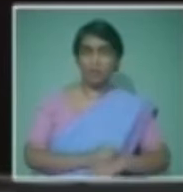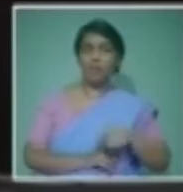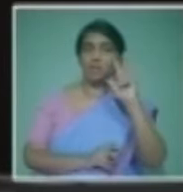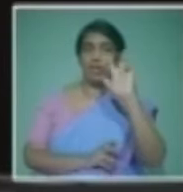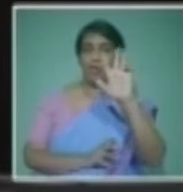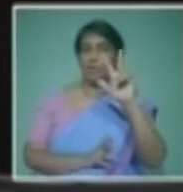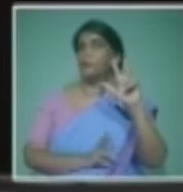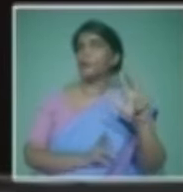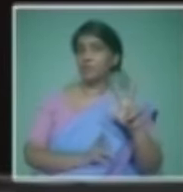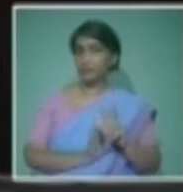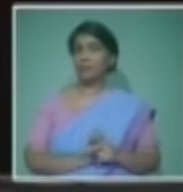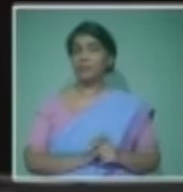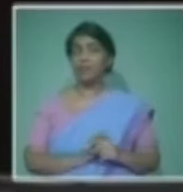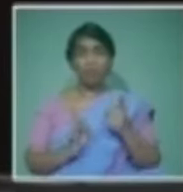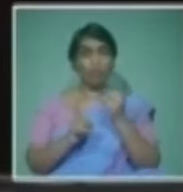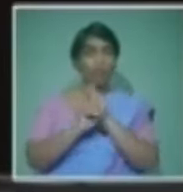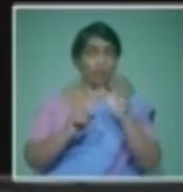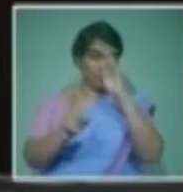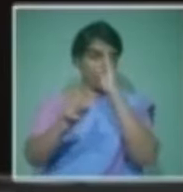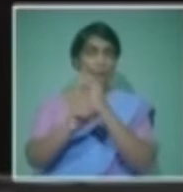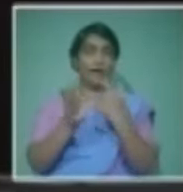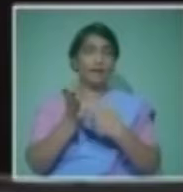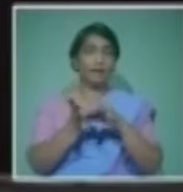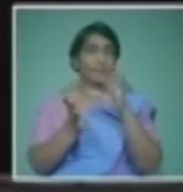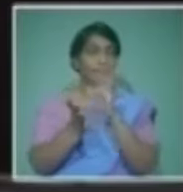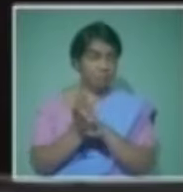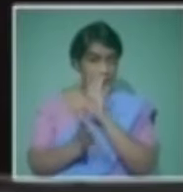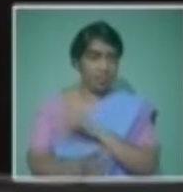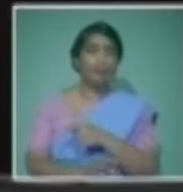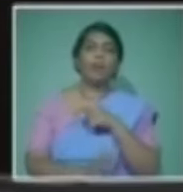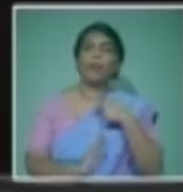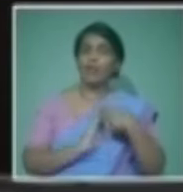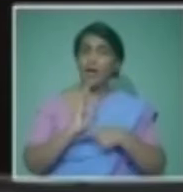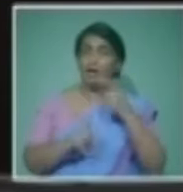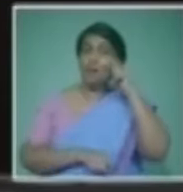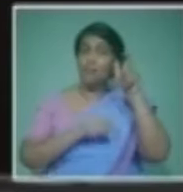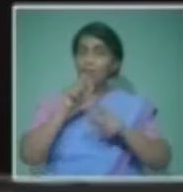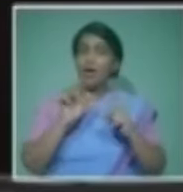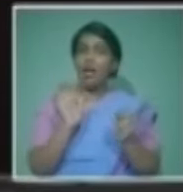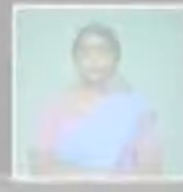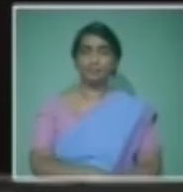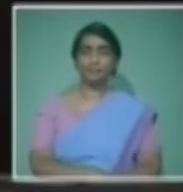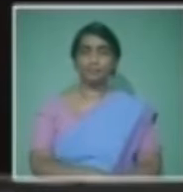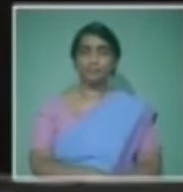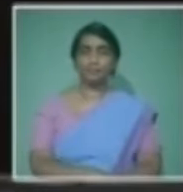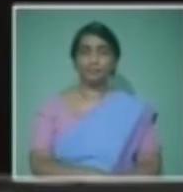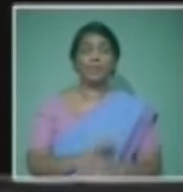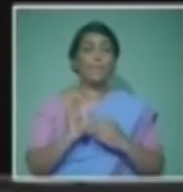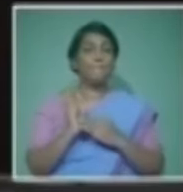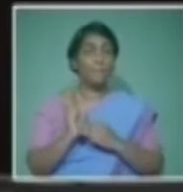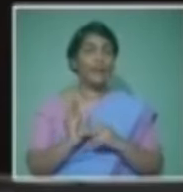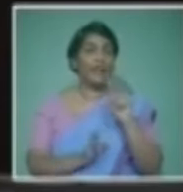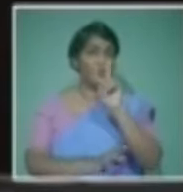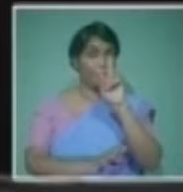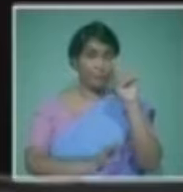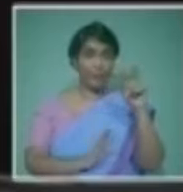376798 දෙනෙක්. ඒ කියන්නේ ඍජු බදු ගෙවීමට ලියාපදිංචි වෙලා තියෙන්නේ මේ රටේ ජනගහණයෙන් ලක්ෂ 4යි. මිලියන 22ක්